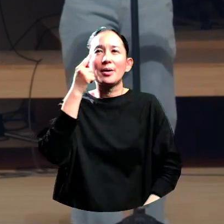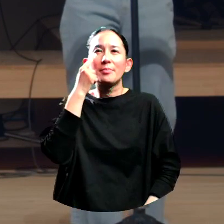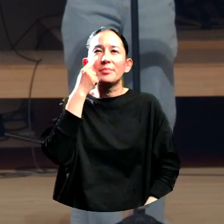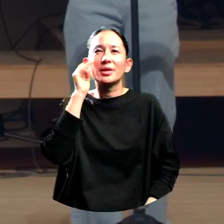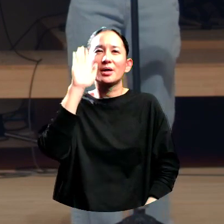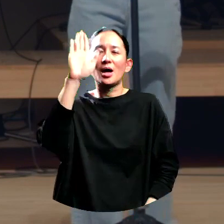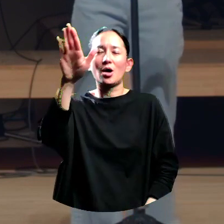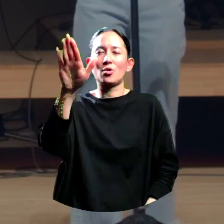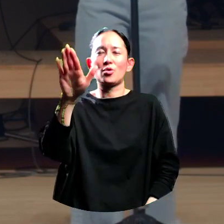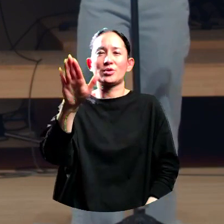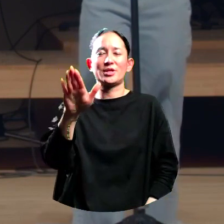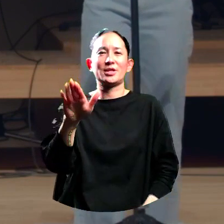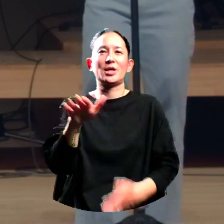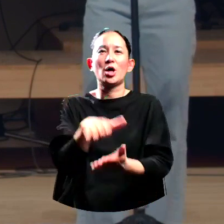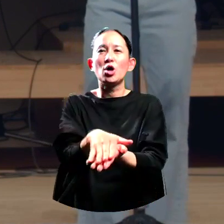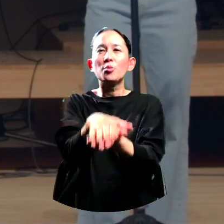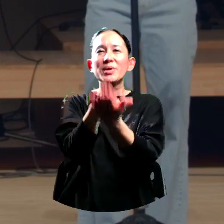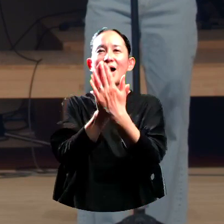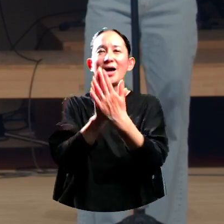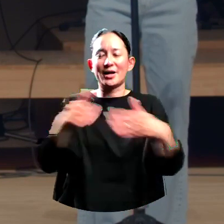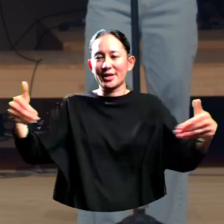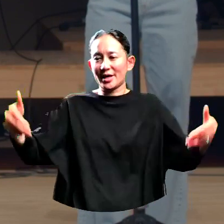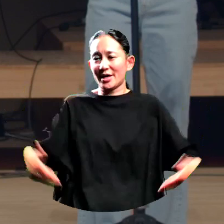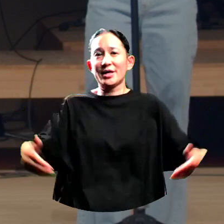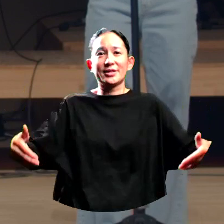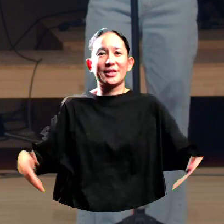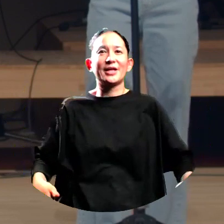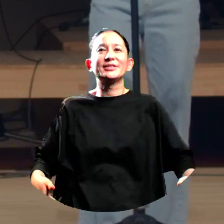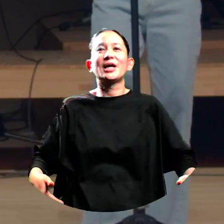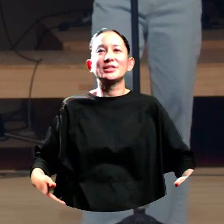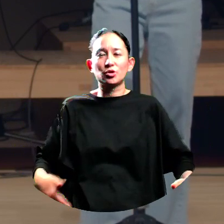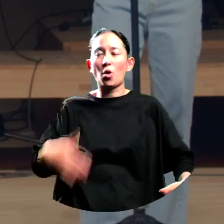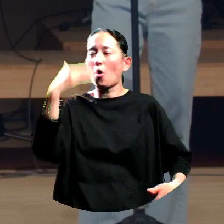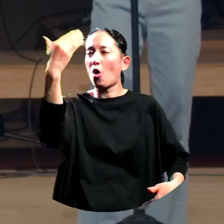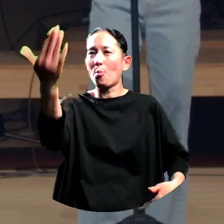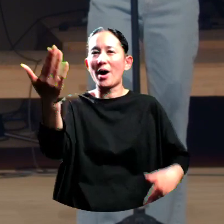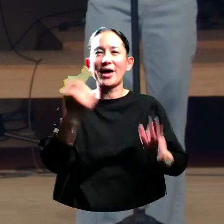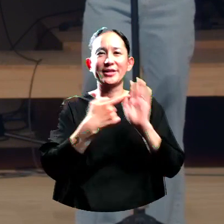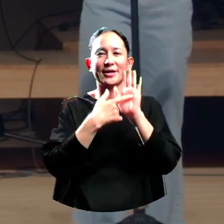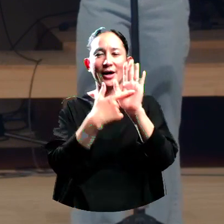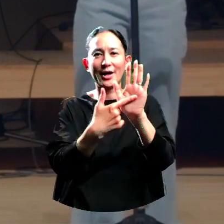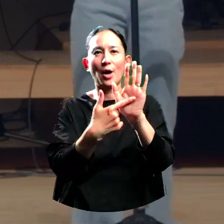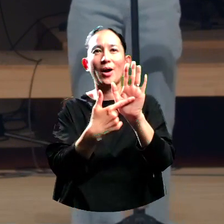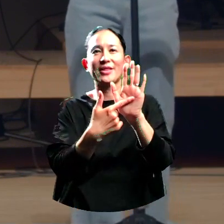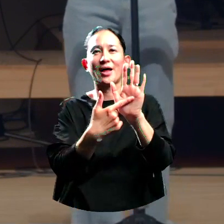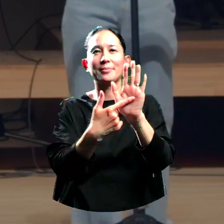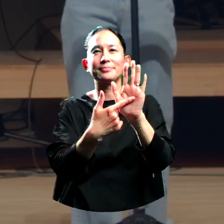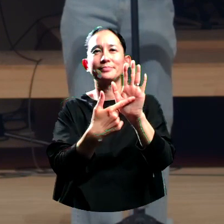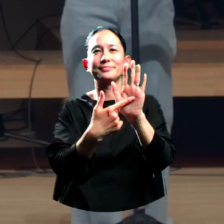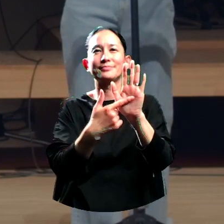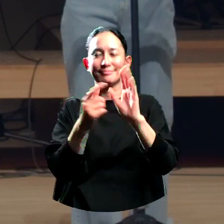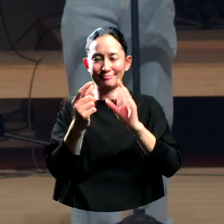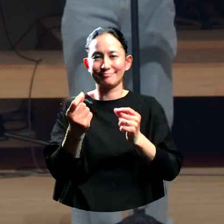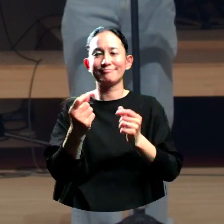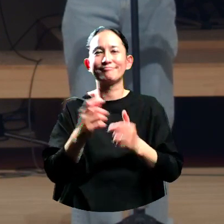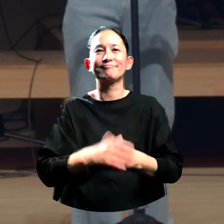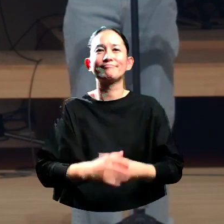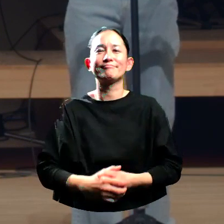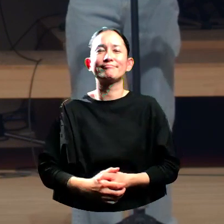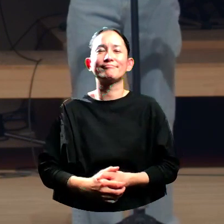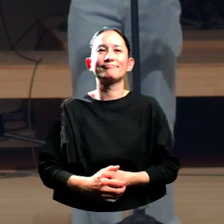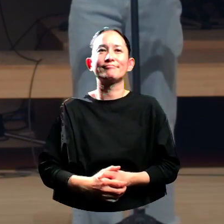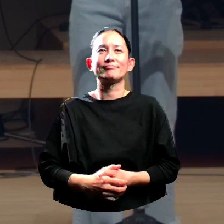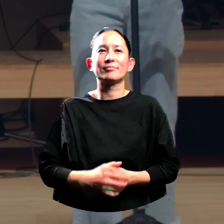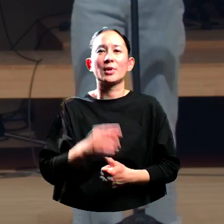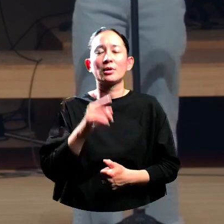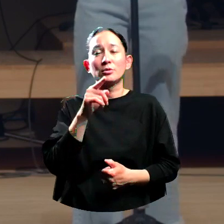って弟子たちの前に現れたって言うんですね。 3 days later, Jesus rose from the grave and appeared to the disciples.